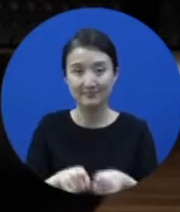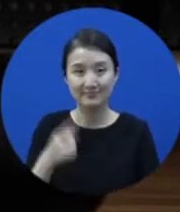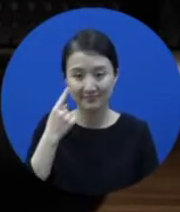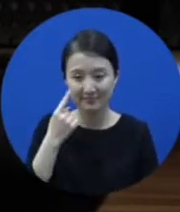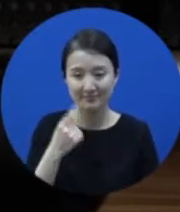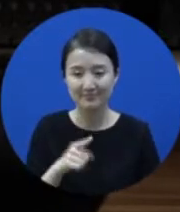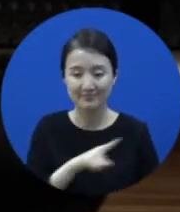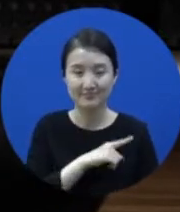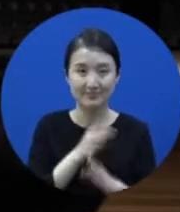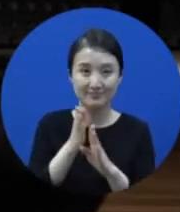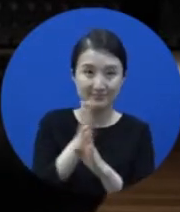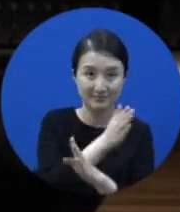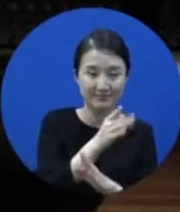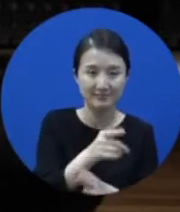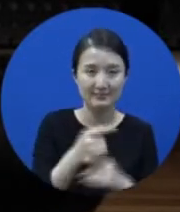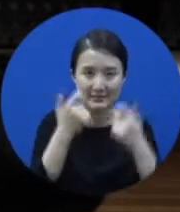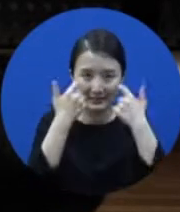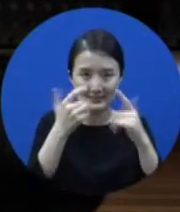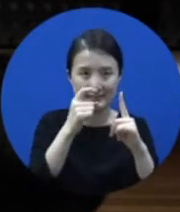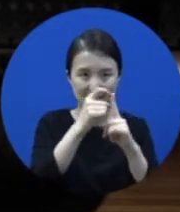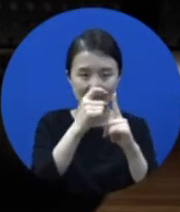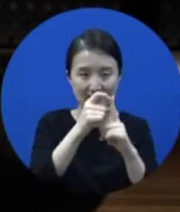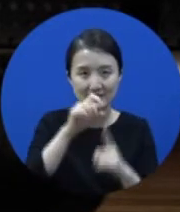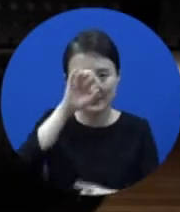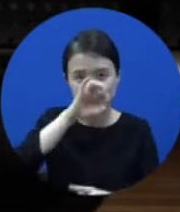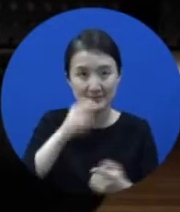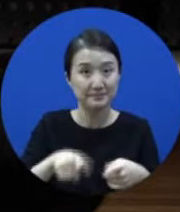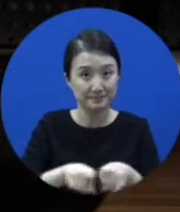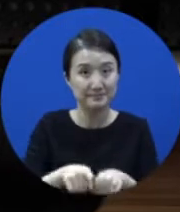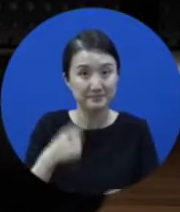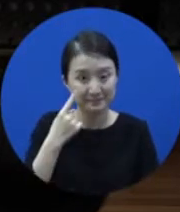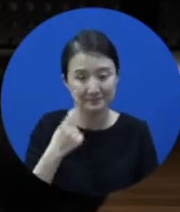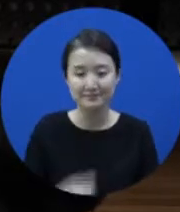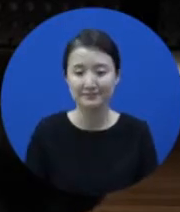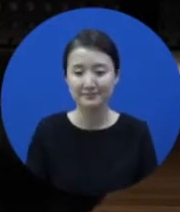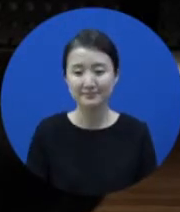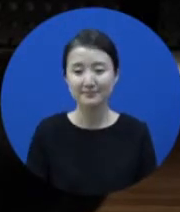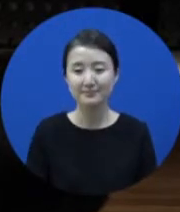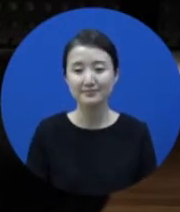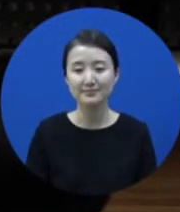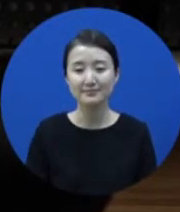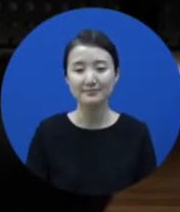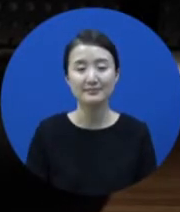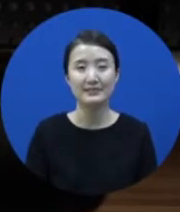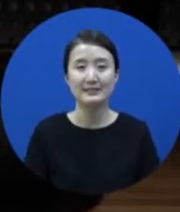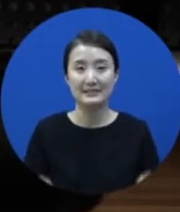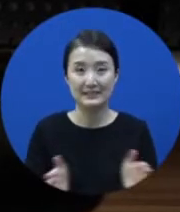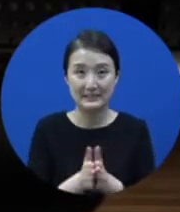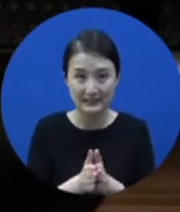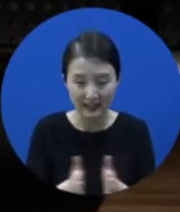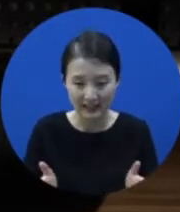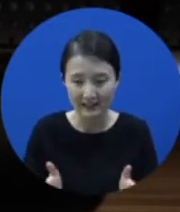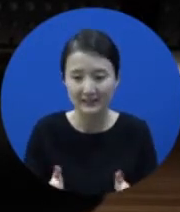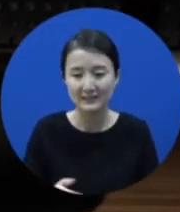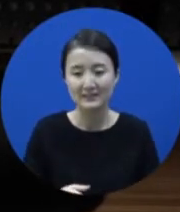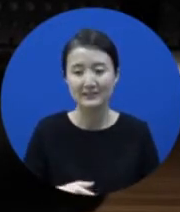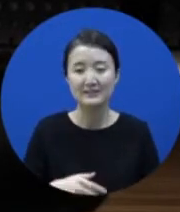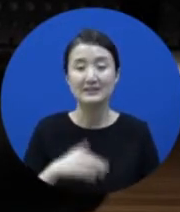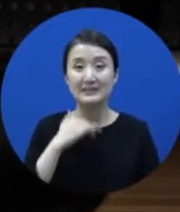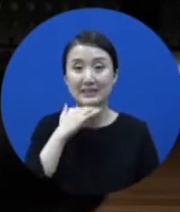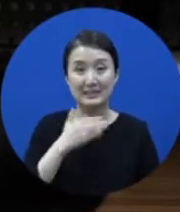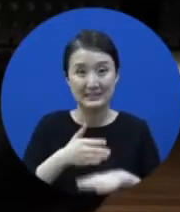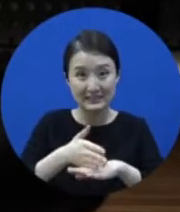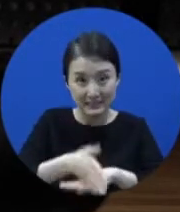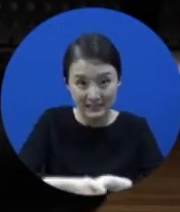아음절 명확하게 해놨잖아요. 명확하게 한번 하시면서 따라해보세요. 자, 시작하기에 늦은 나이는